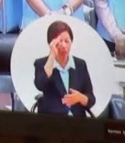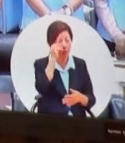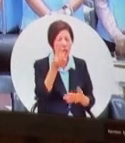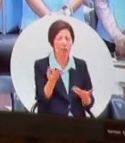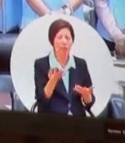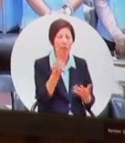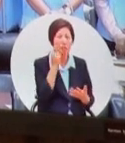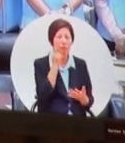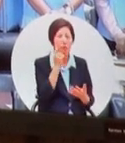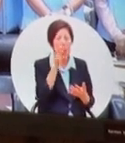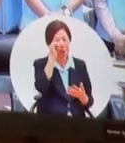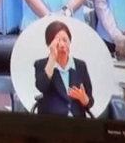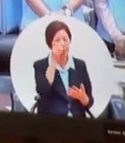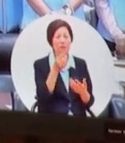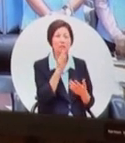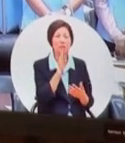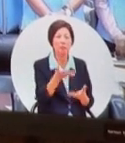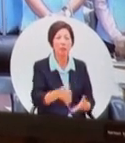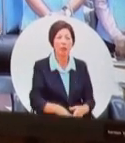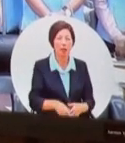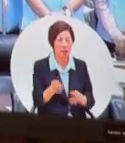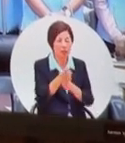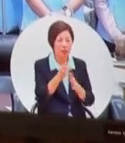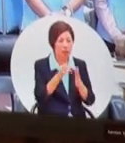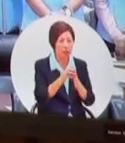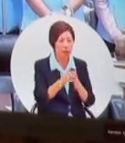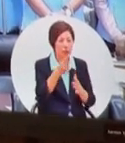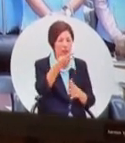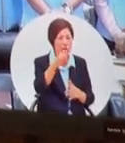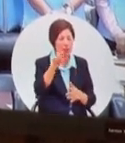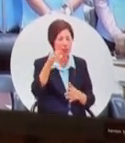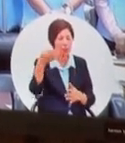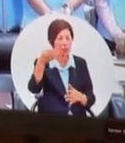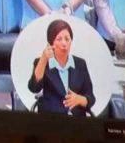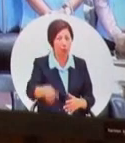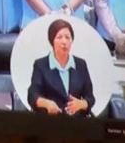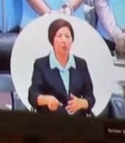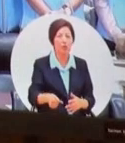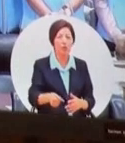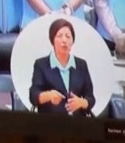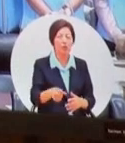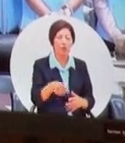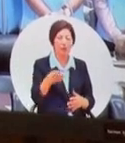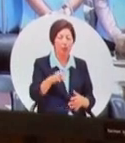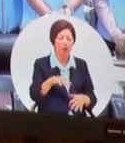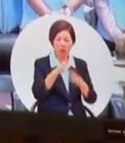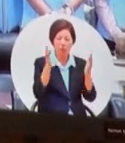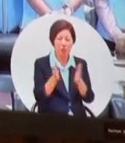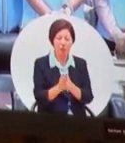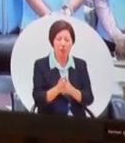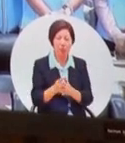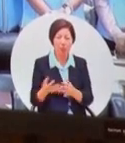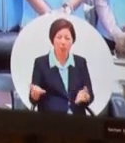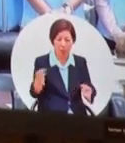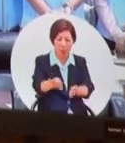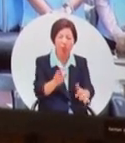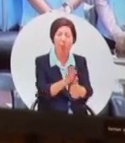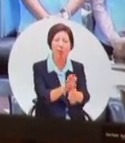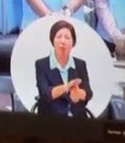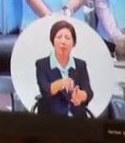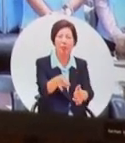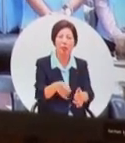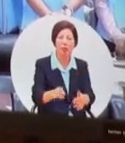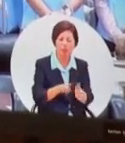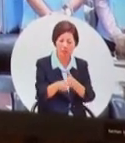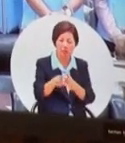有一笔钱，2.9亿。这一笔钱呢，是来自所有的善心人士直接捐到